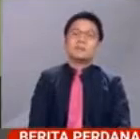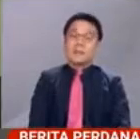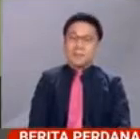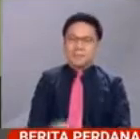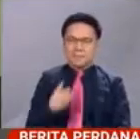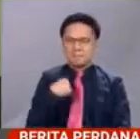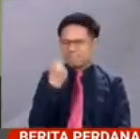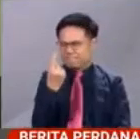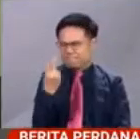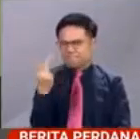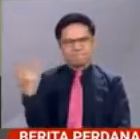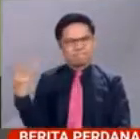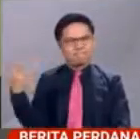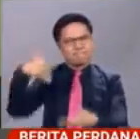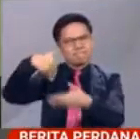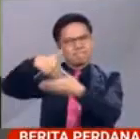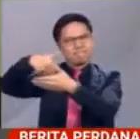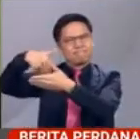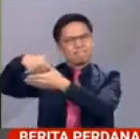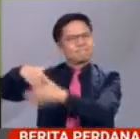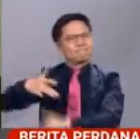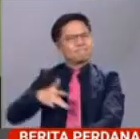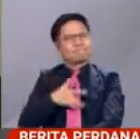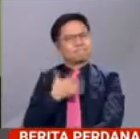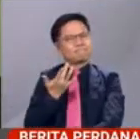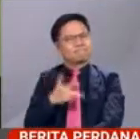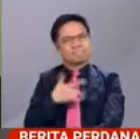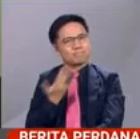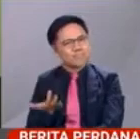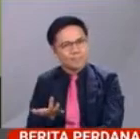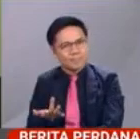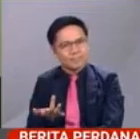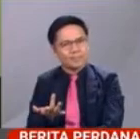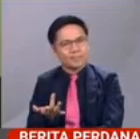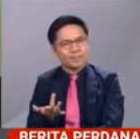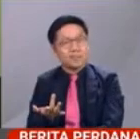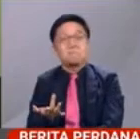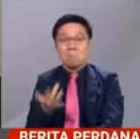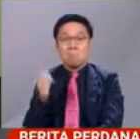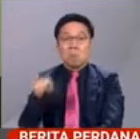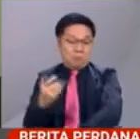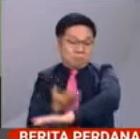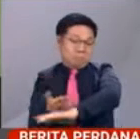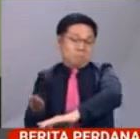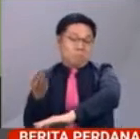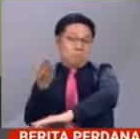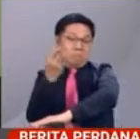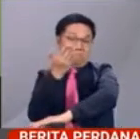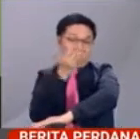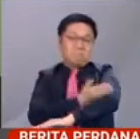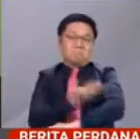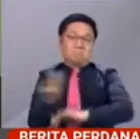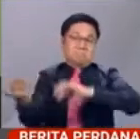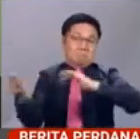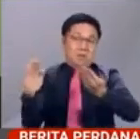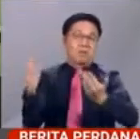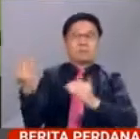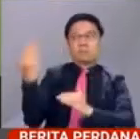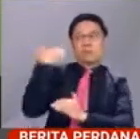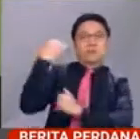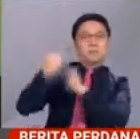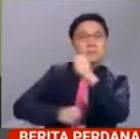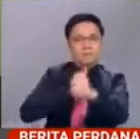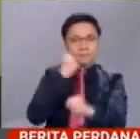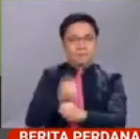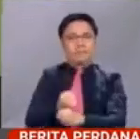pemain-pemain dan pegawai semua yang beranggapan yang kita boleh lebih baik daripada sebelum-sebelum ini. Selepas berehat 3